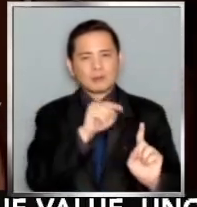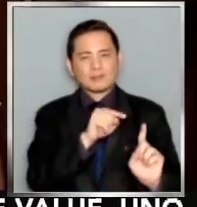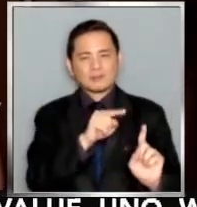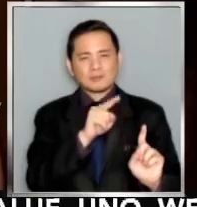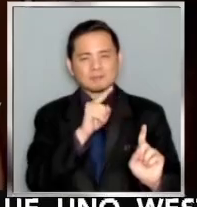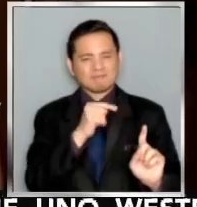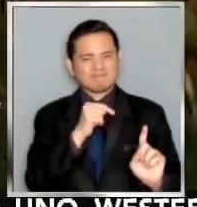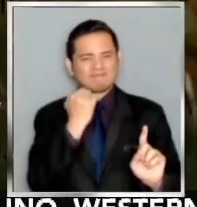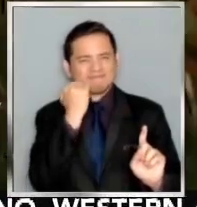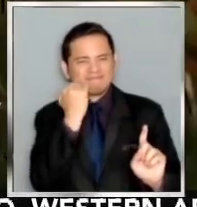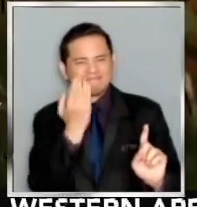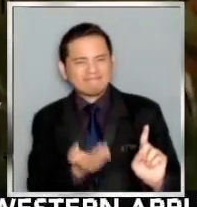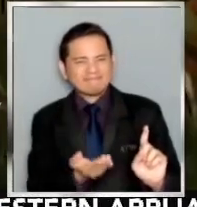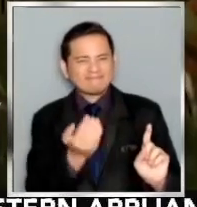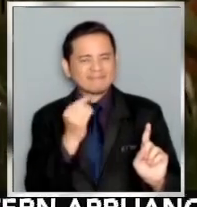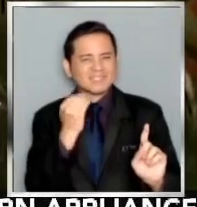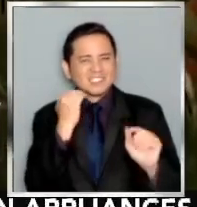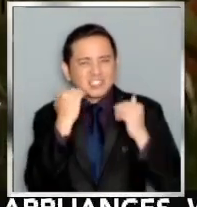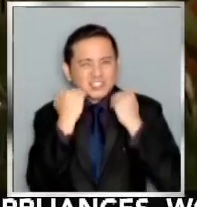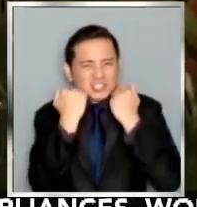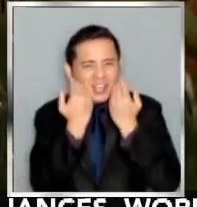type. Shy type ako. And eventually,